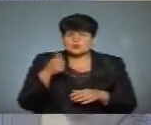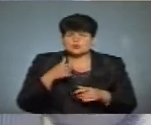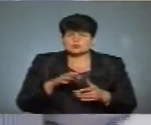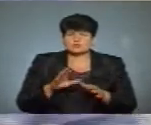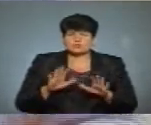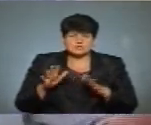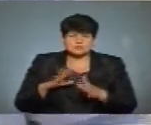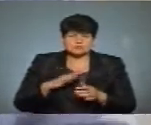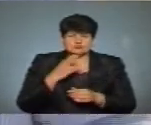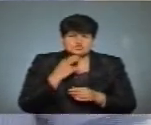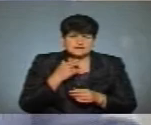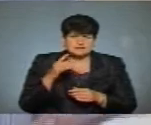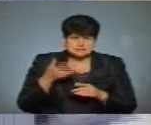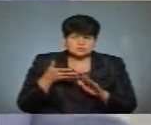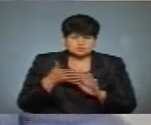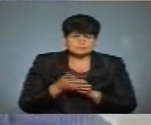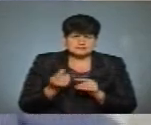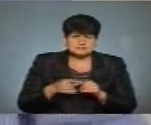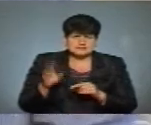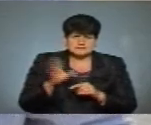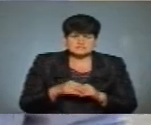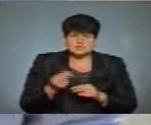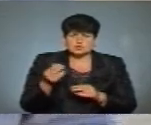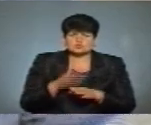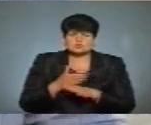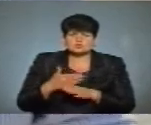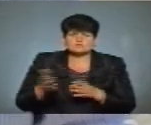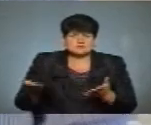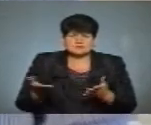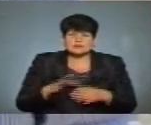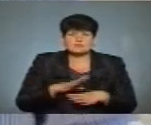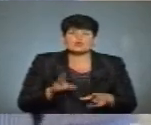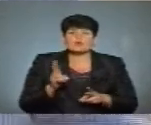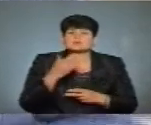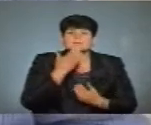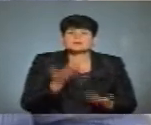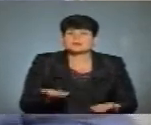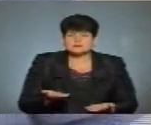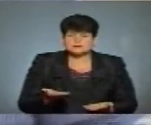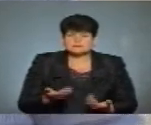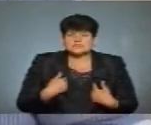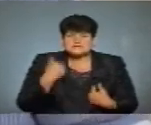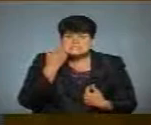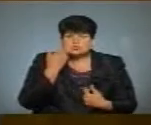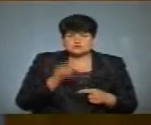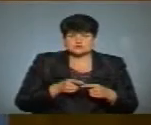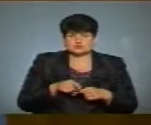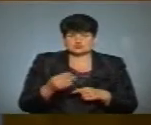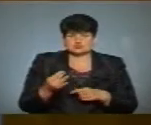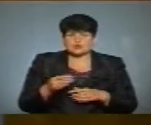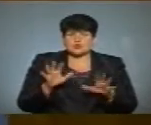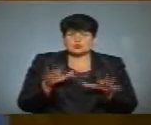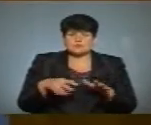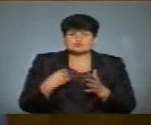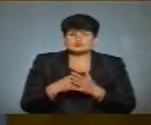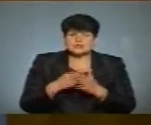червні, так? Ну, ви зрозумієте все це. Гроші перерозподілили, не було кого питати. І мені соромно за цю історію. Голова бюджетної